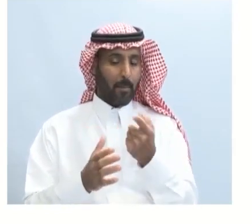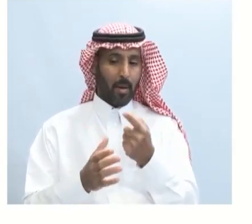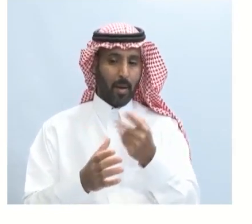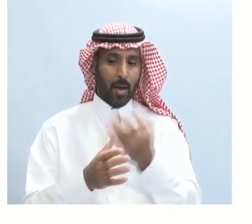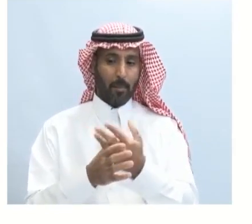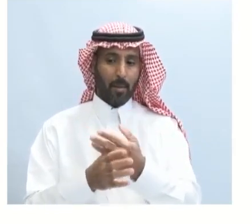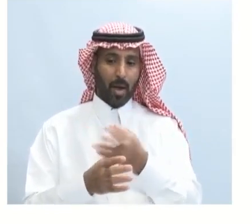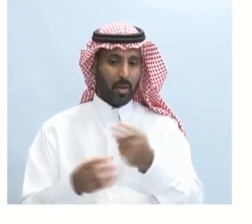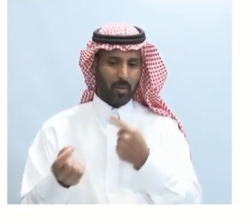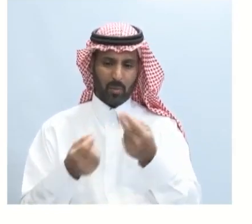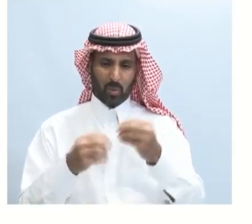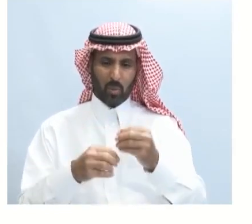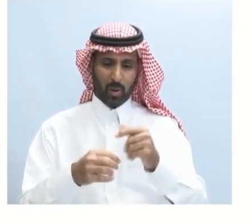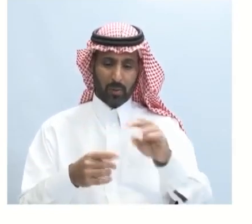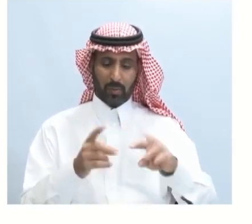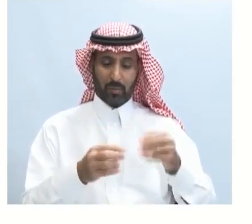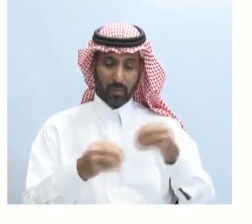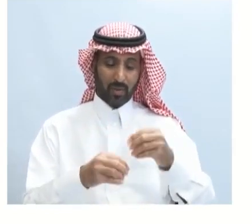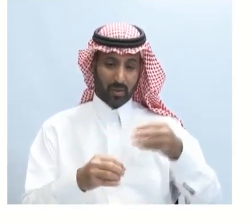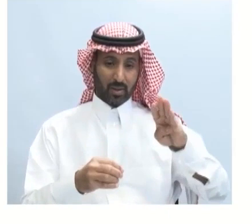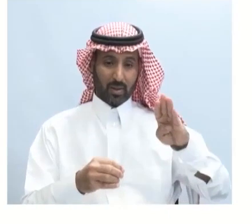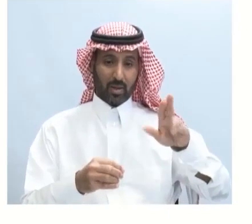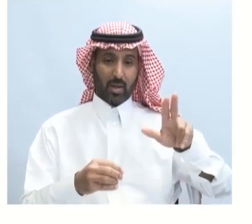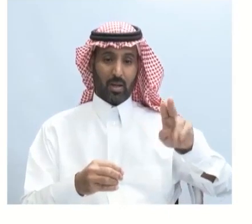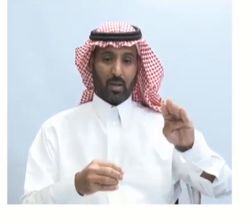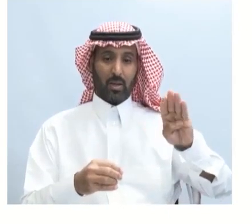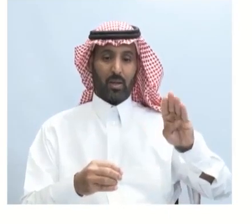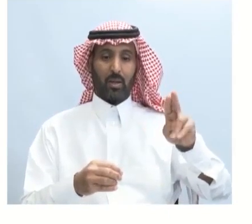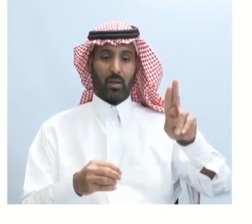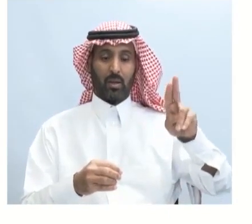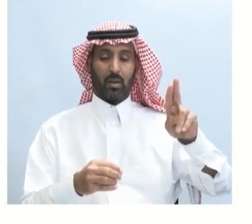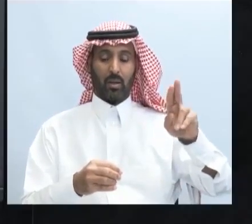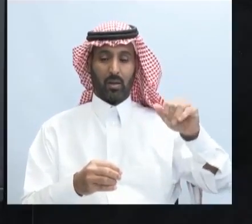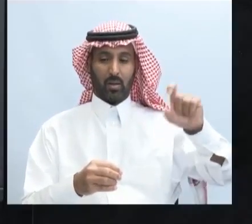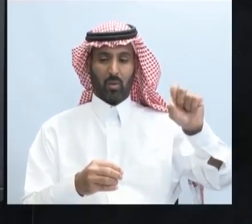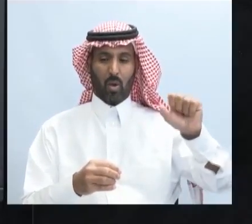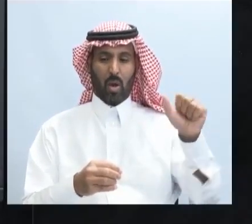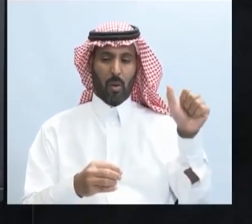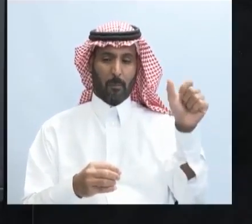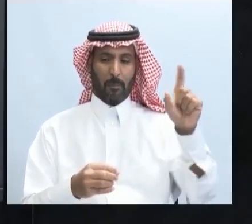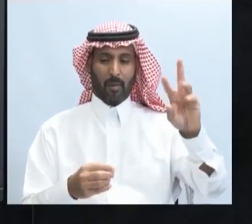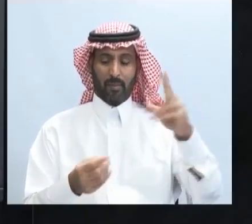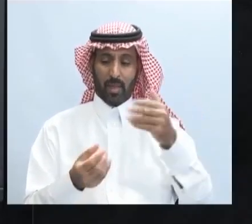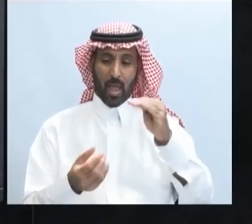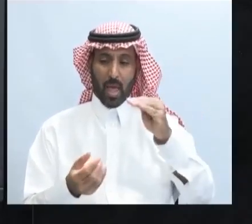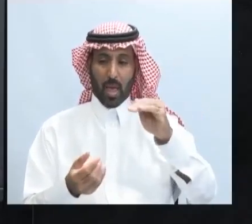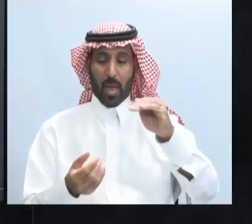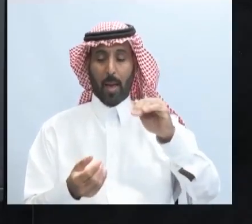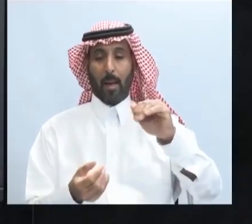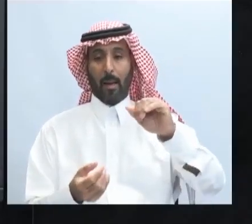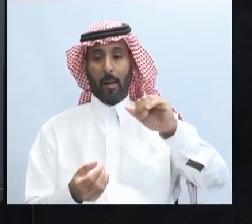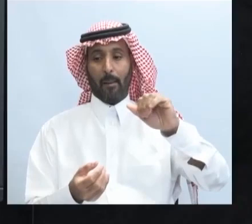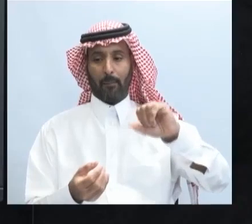تكوين الاحماض الكربوكسيل من الكيتونات لماذا لا تتكون الاحماض الكربوكسيليه من الكيتونات في حين انها تتكون